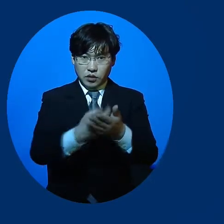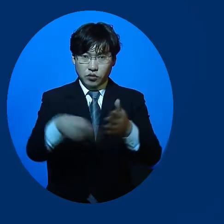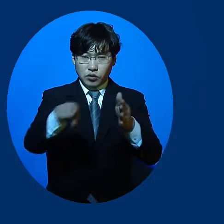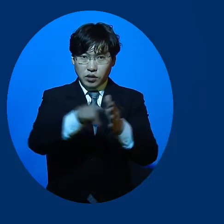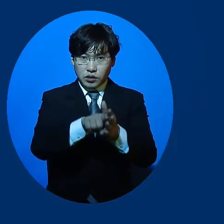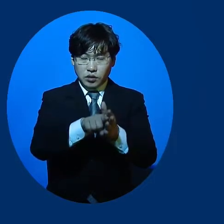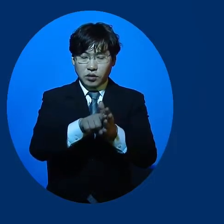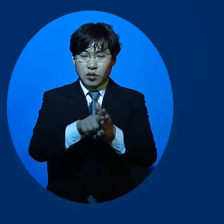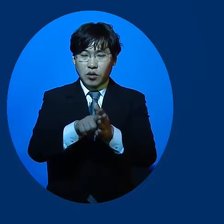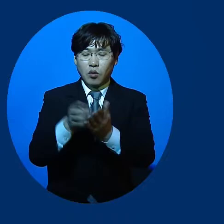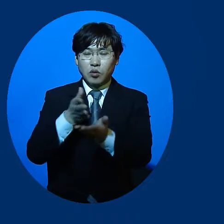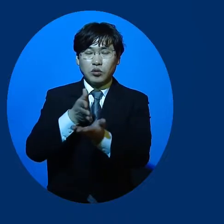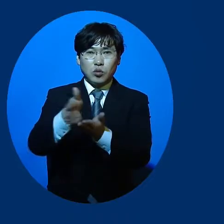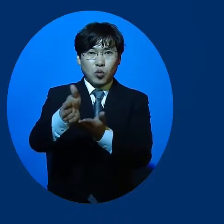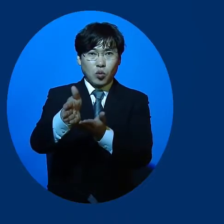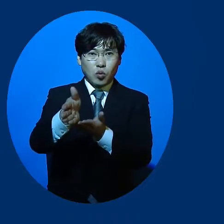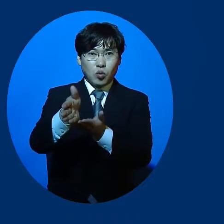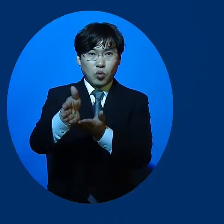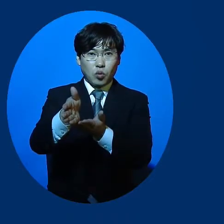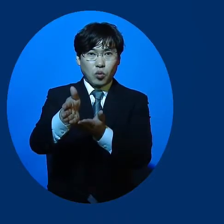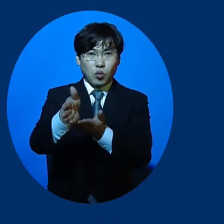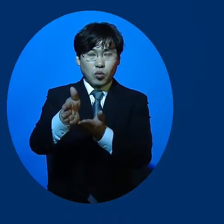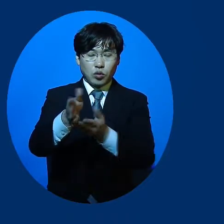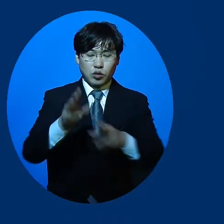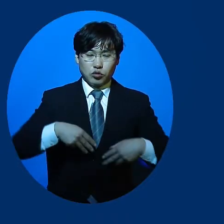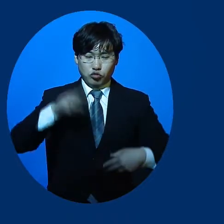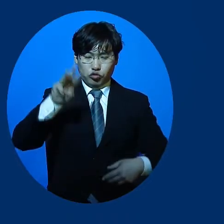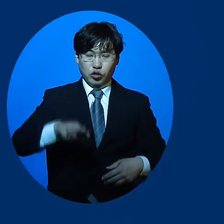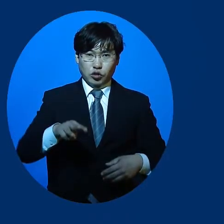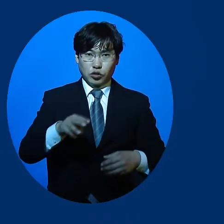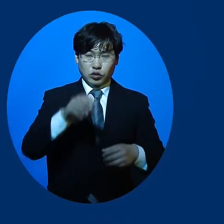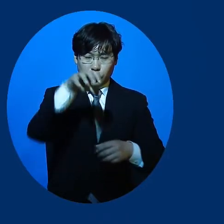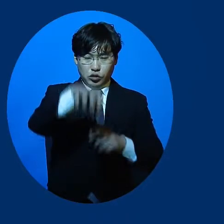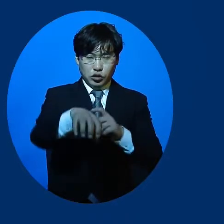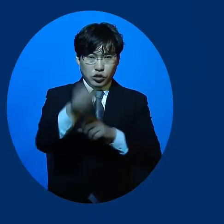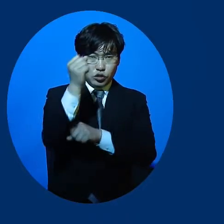학과를 춘천을 기준으로 했을 때